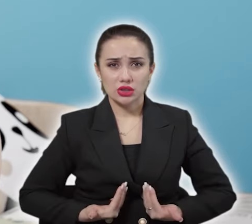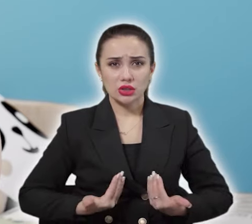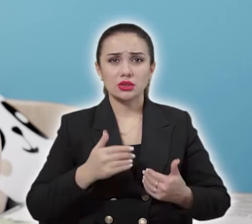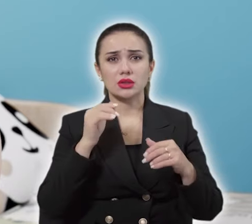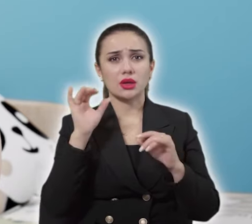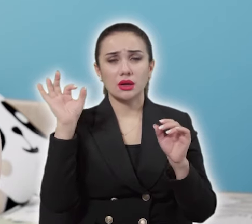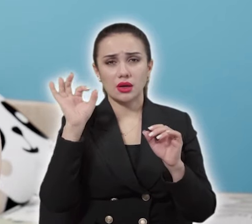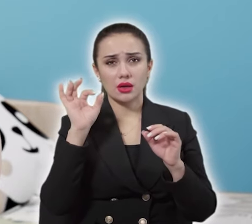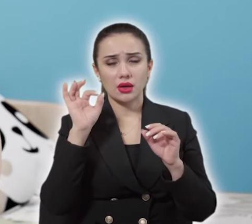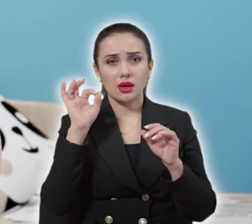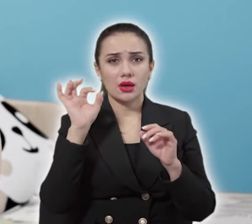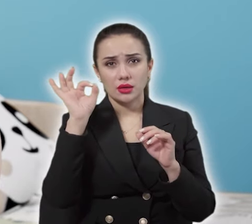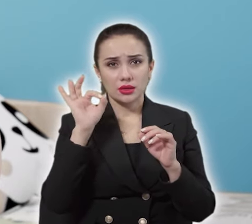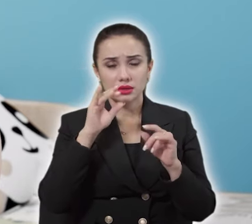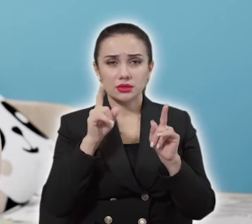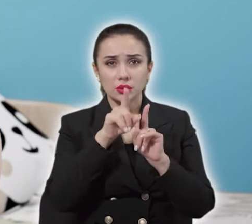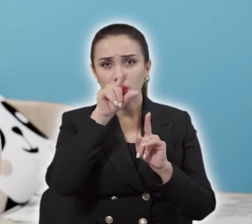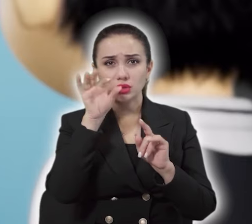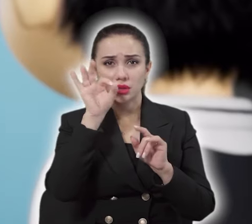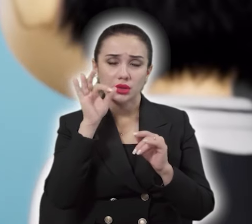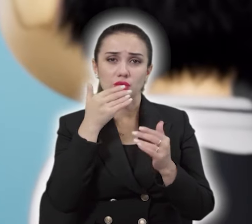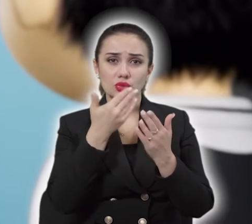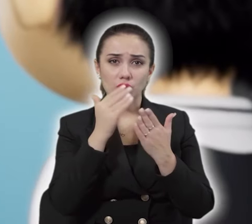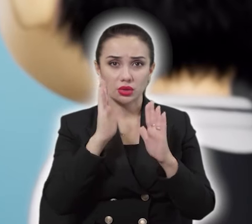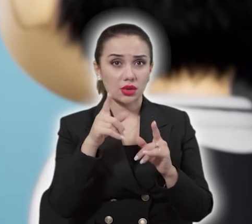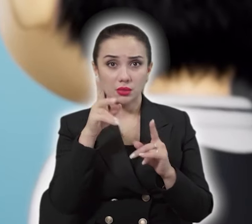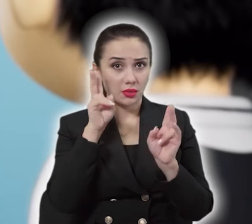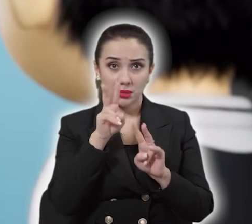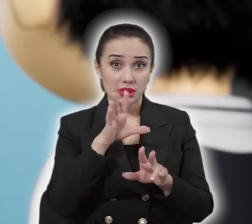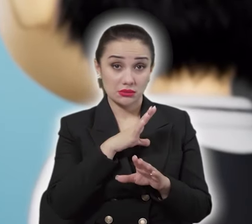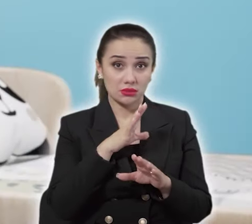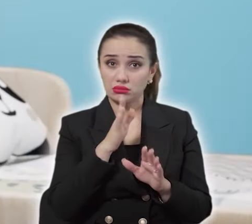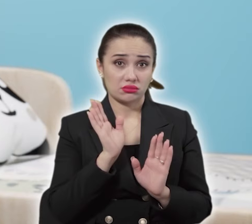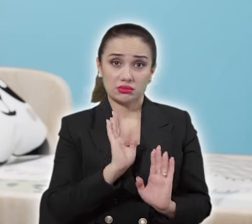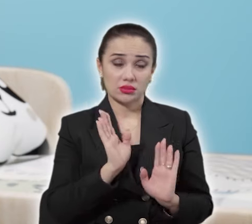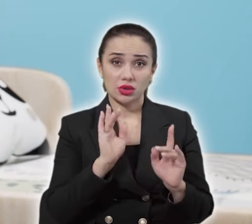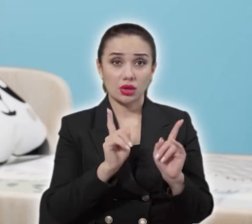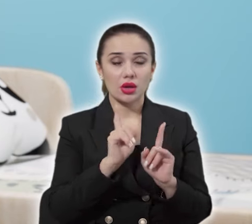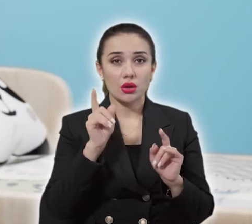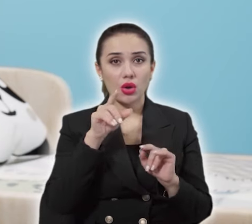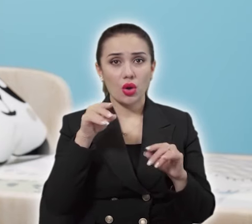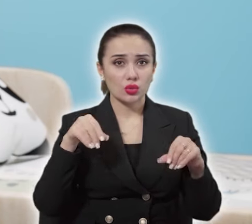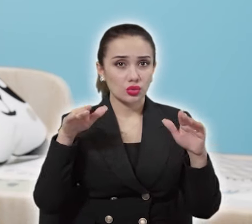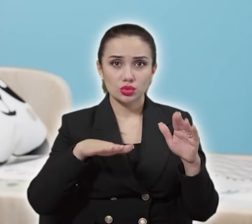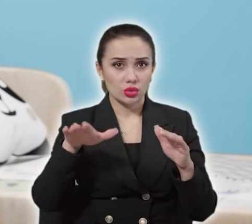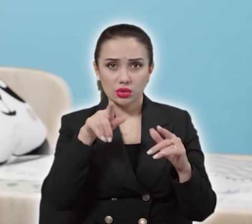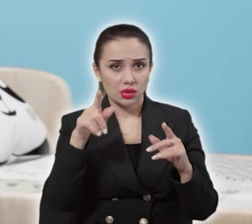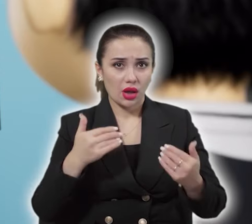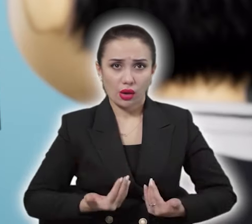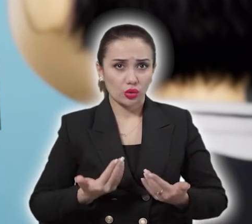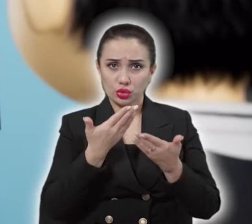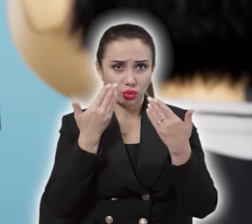haqida so'raydilar. Cho'lda ham qushlar yashar ekanmi? Albatta. Nima buni bilmasmiding? Yo'q. Axir cho'lda hayot